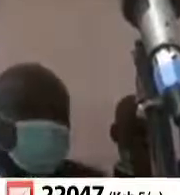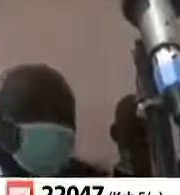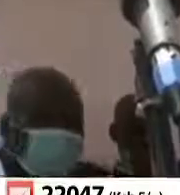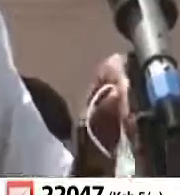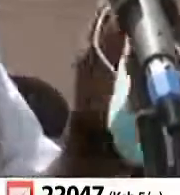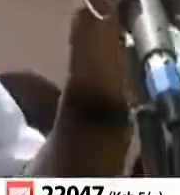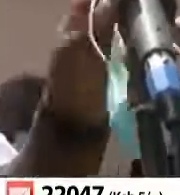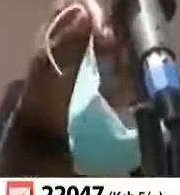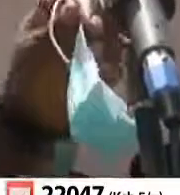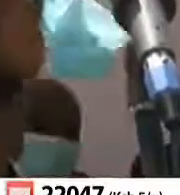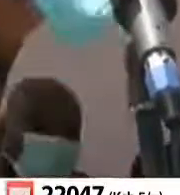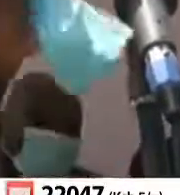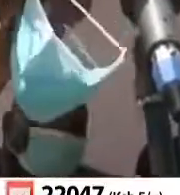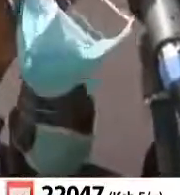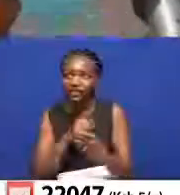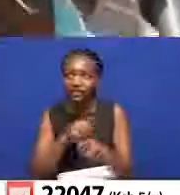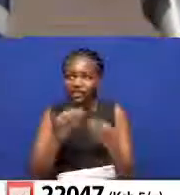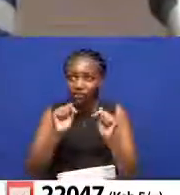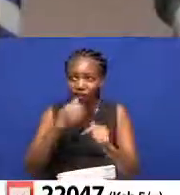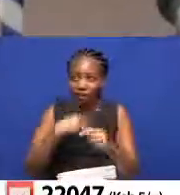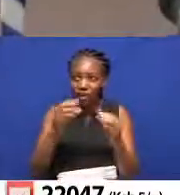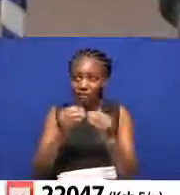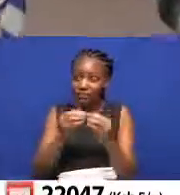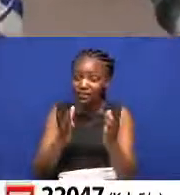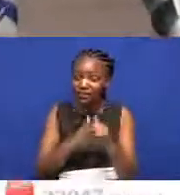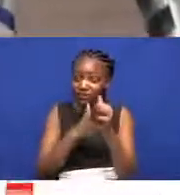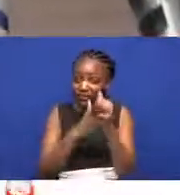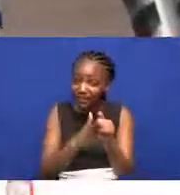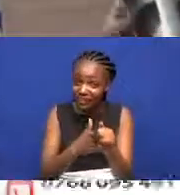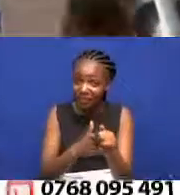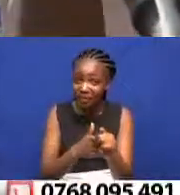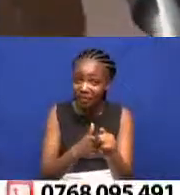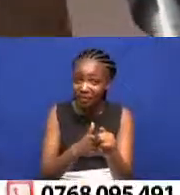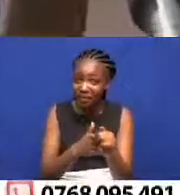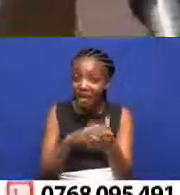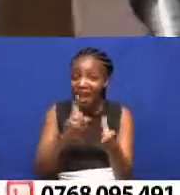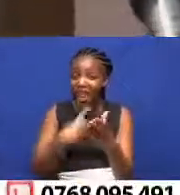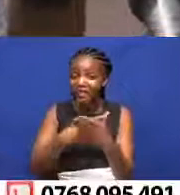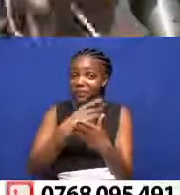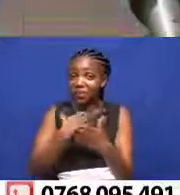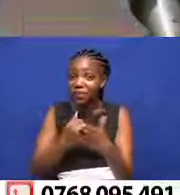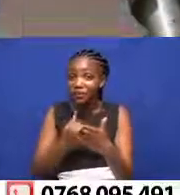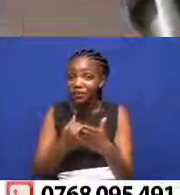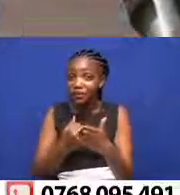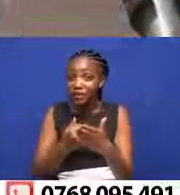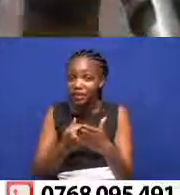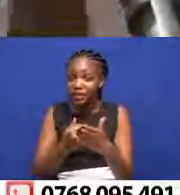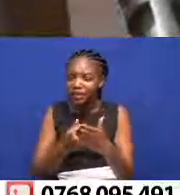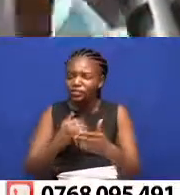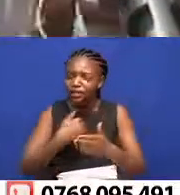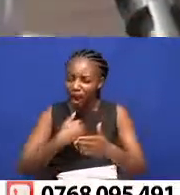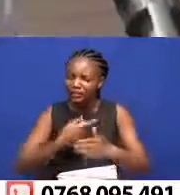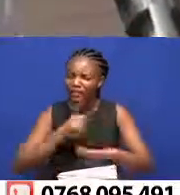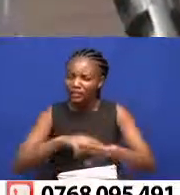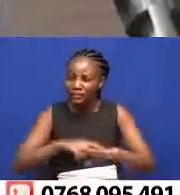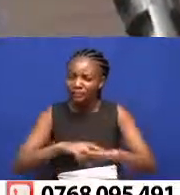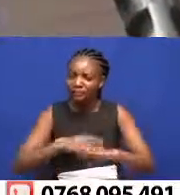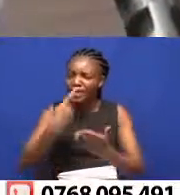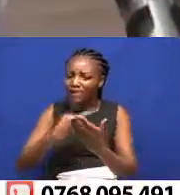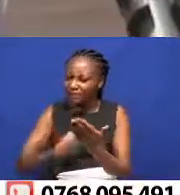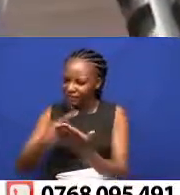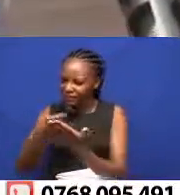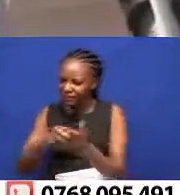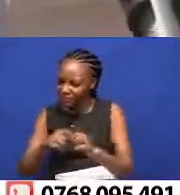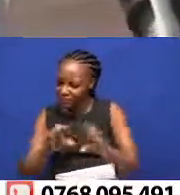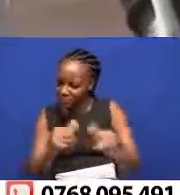imekuwa ngumu. Leo tuko na kikao ya leadership ili tuweze kwenda mahali tukae tuone vile tunaweza kutatua